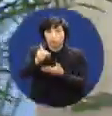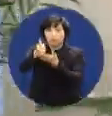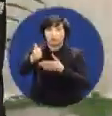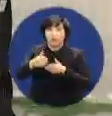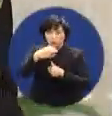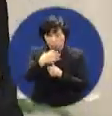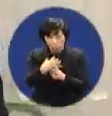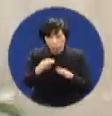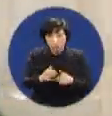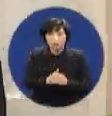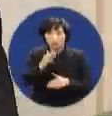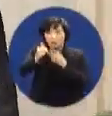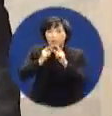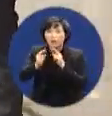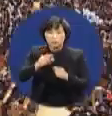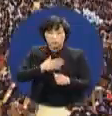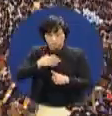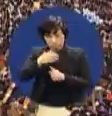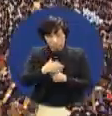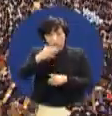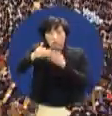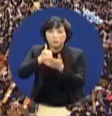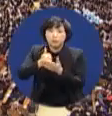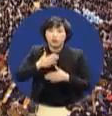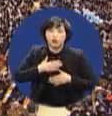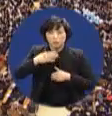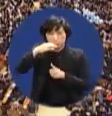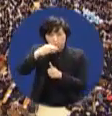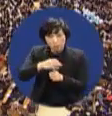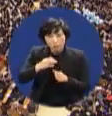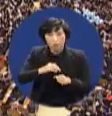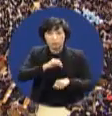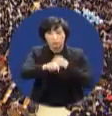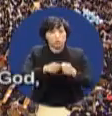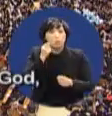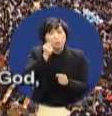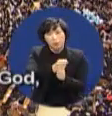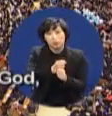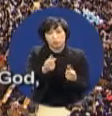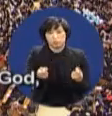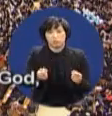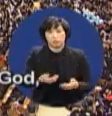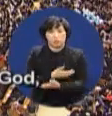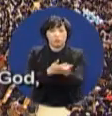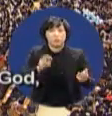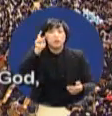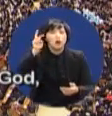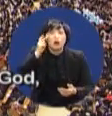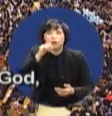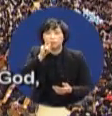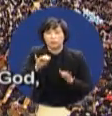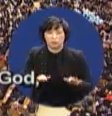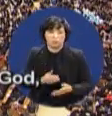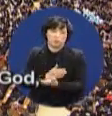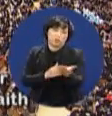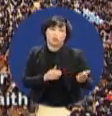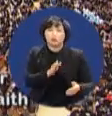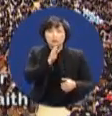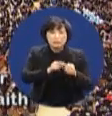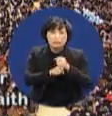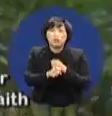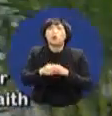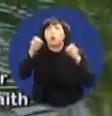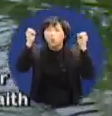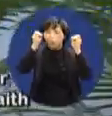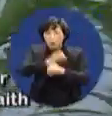나를 결박하고 말씀이 나를 결박하고 하나님이 나를 결박하고 부자에게 만든 것처럼 여러분들이 착각했다면 당신은 진리를